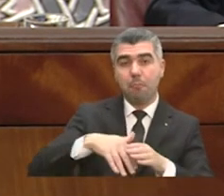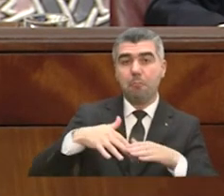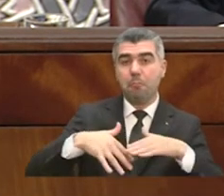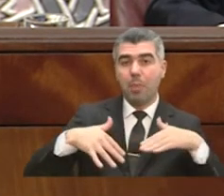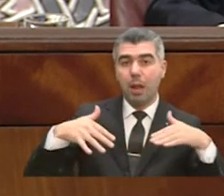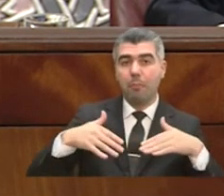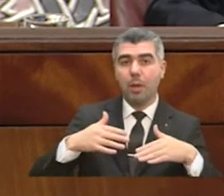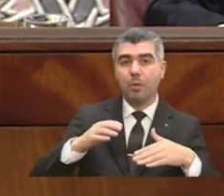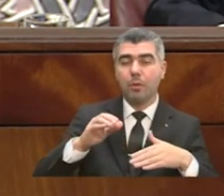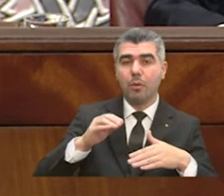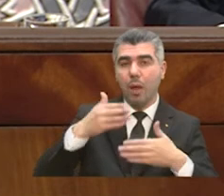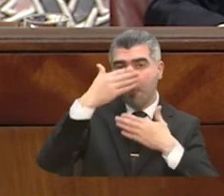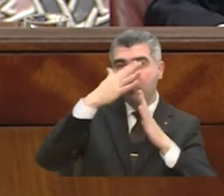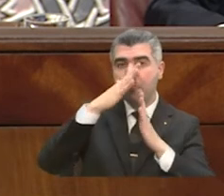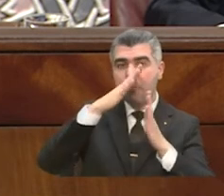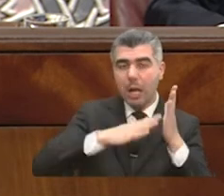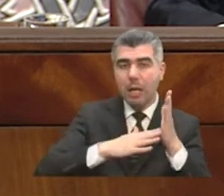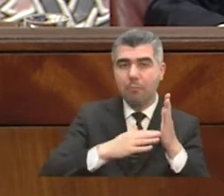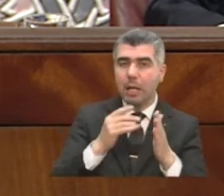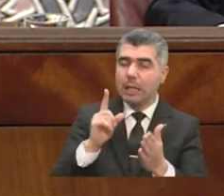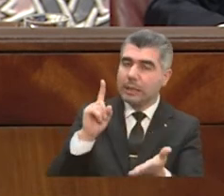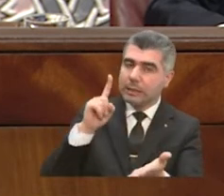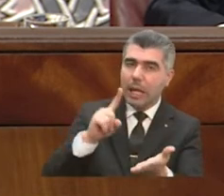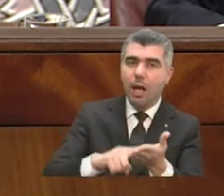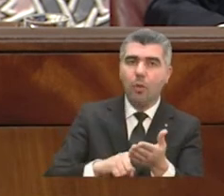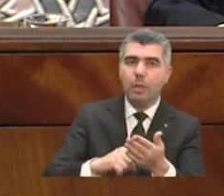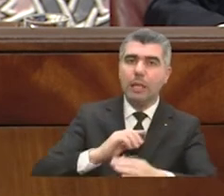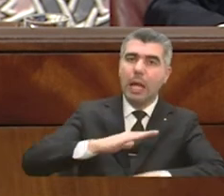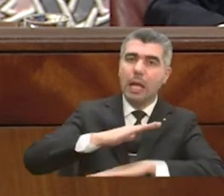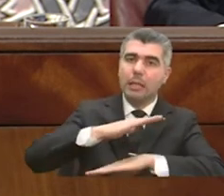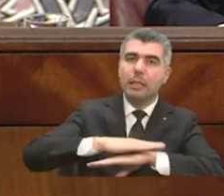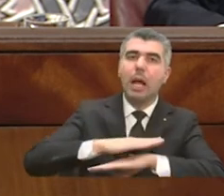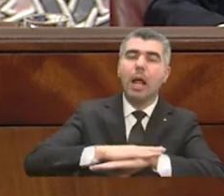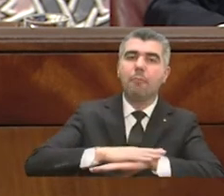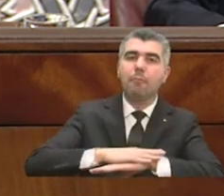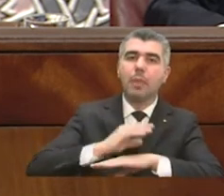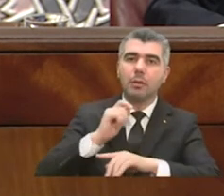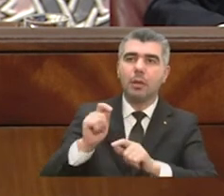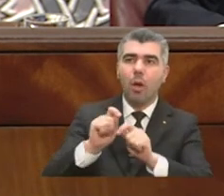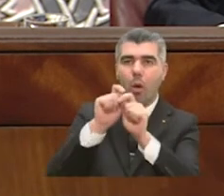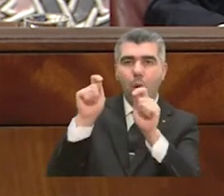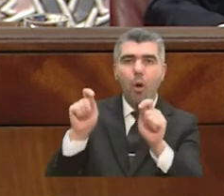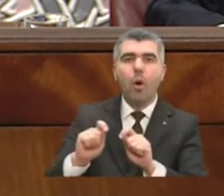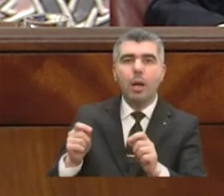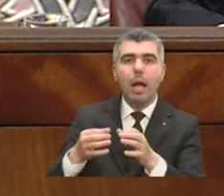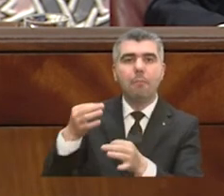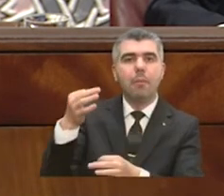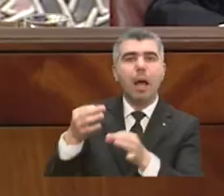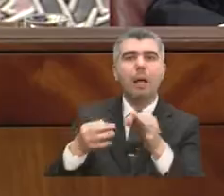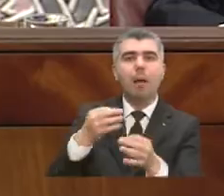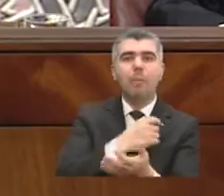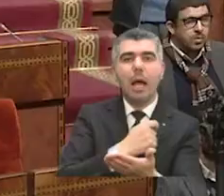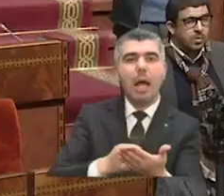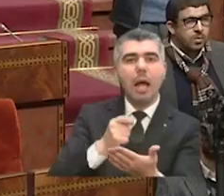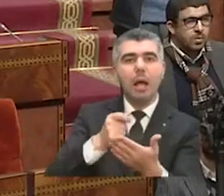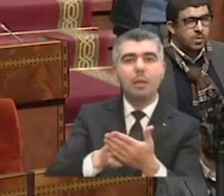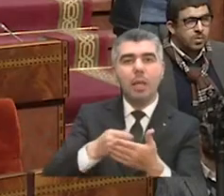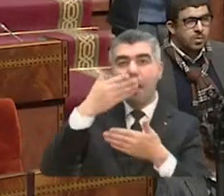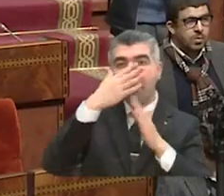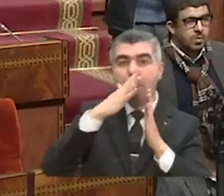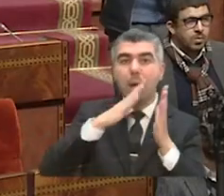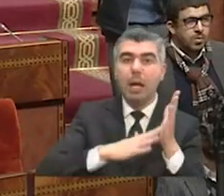par toutes les lois à travers le monde. Donc le Parlement du Maroc réitère